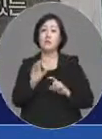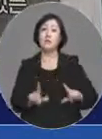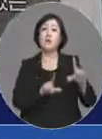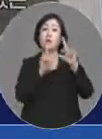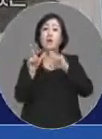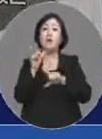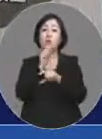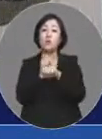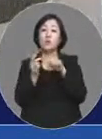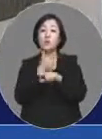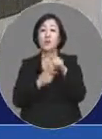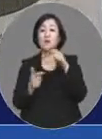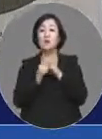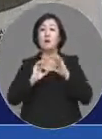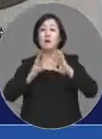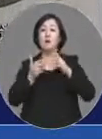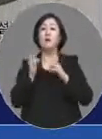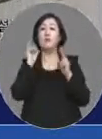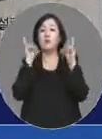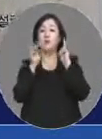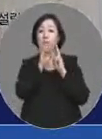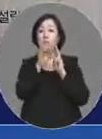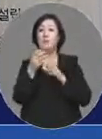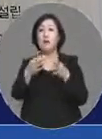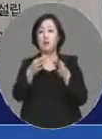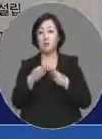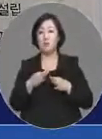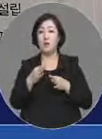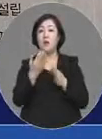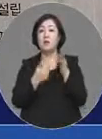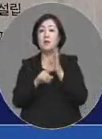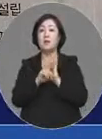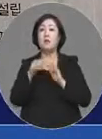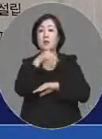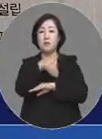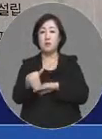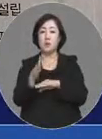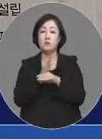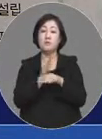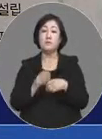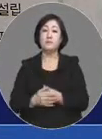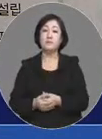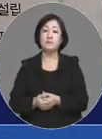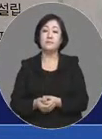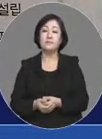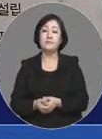글로벌 기업들의 투자를 유도할 방침입니다 회 대번 기자의 보도입니다